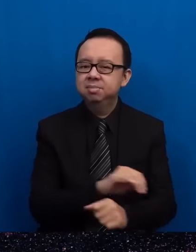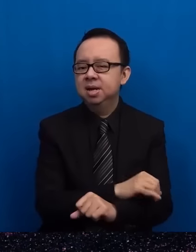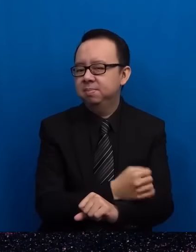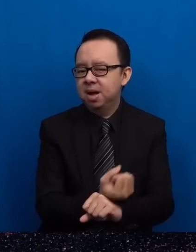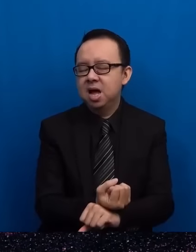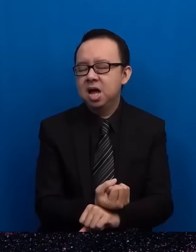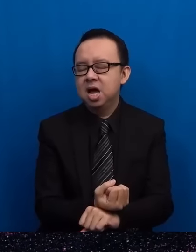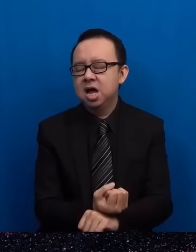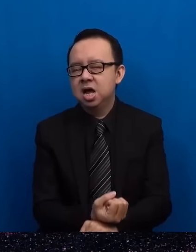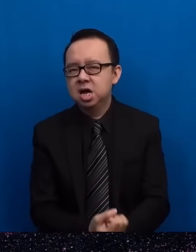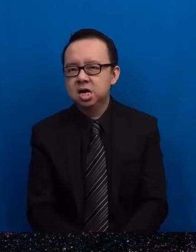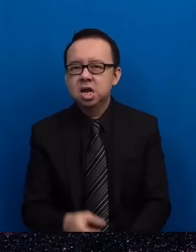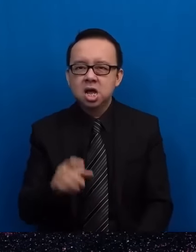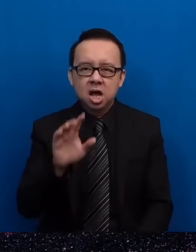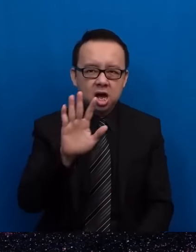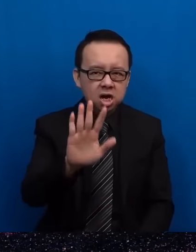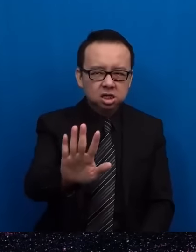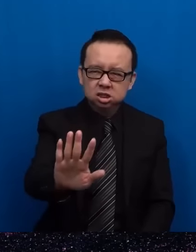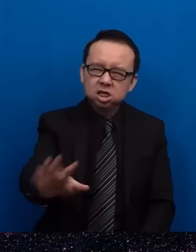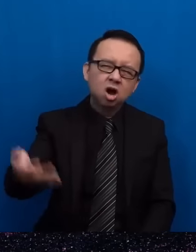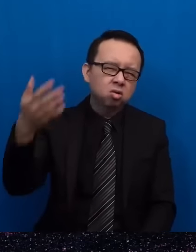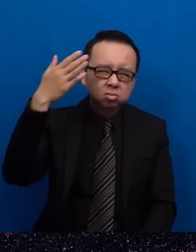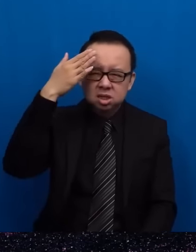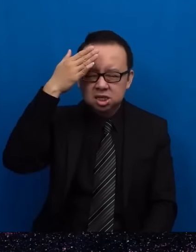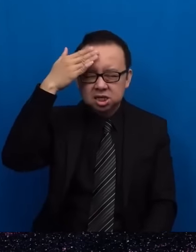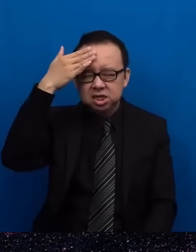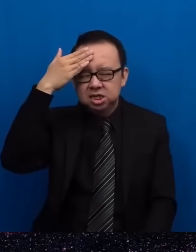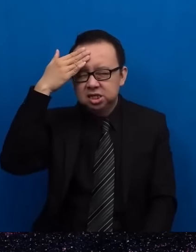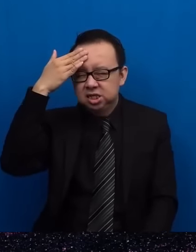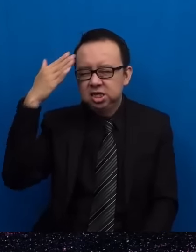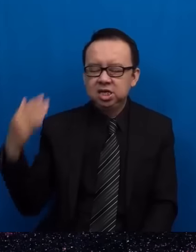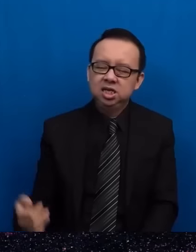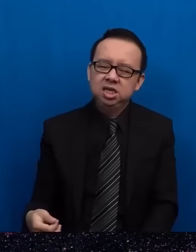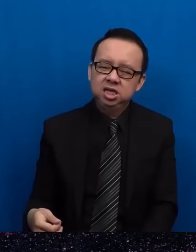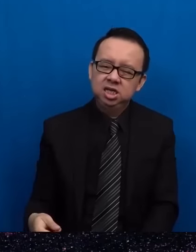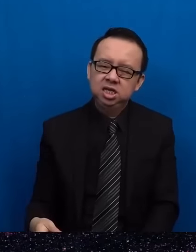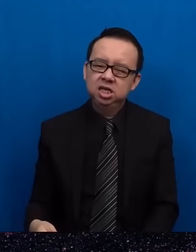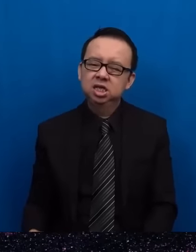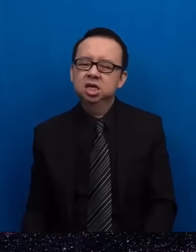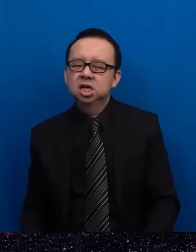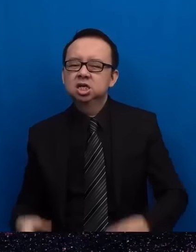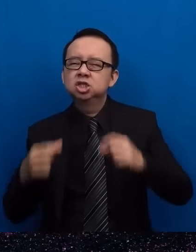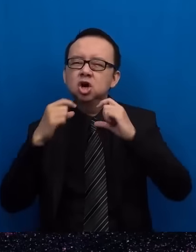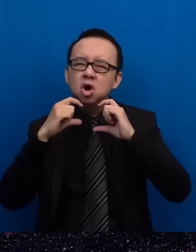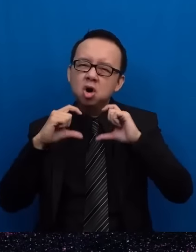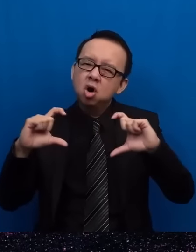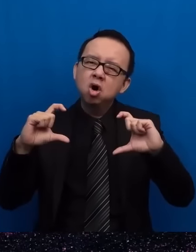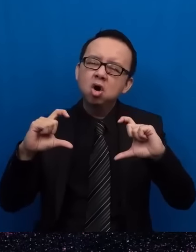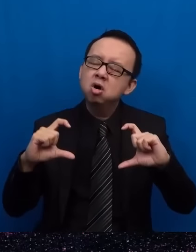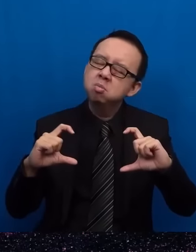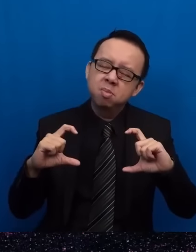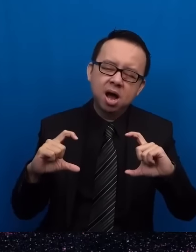tak dapat engkau mengerti.